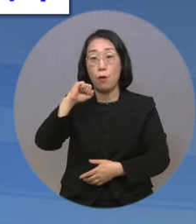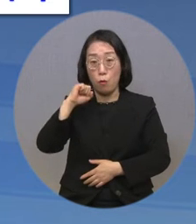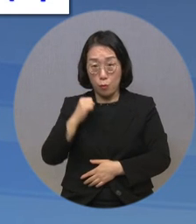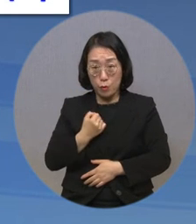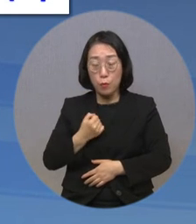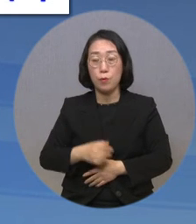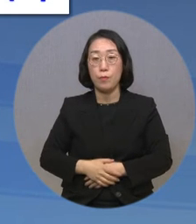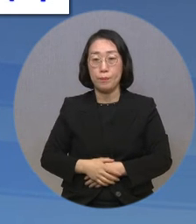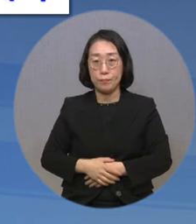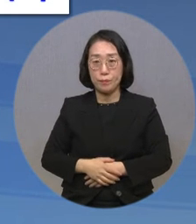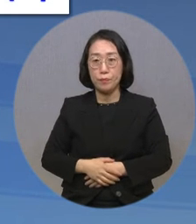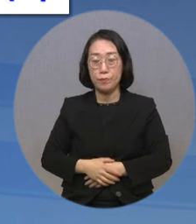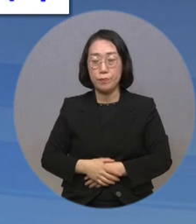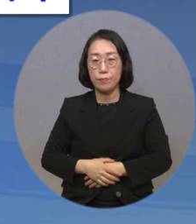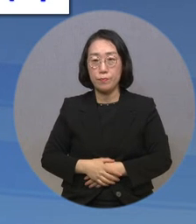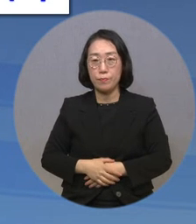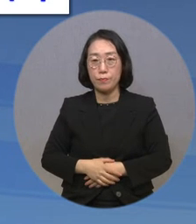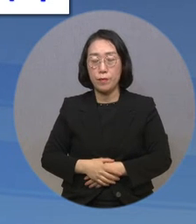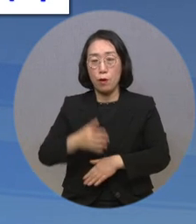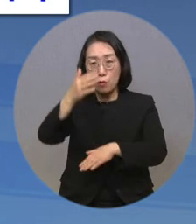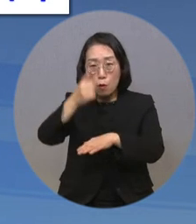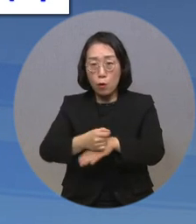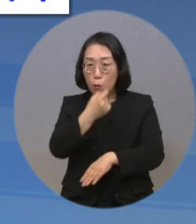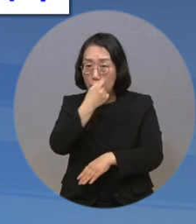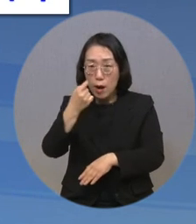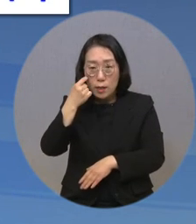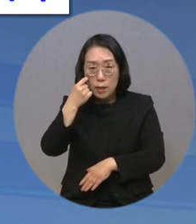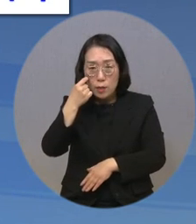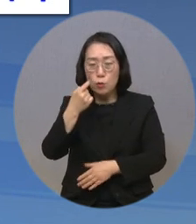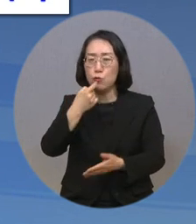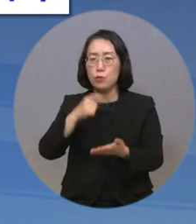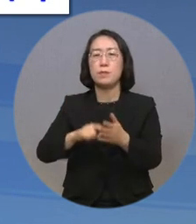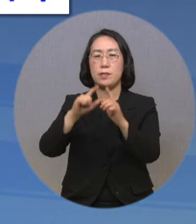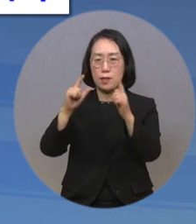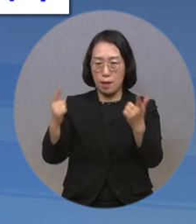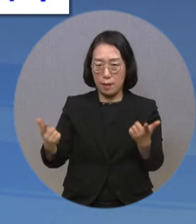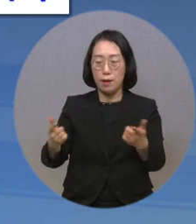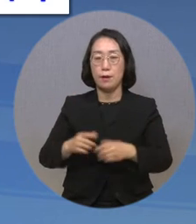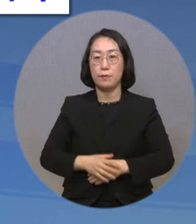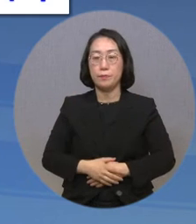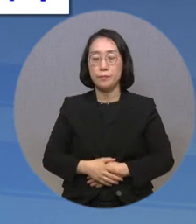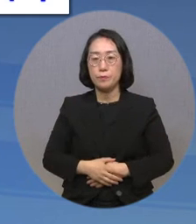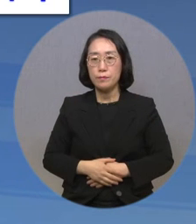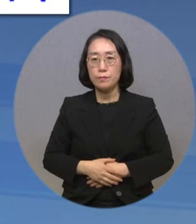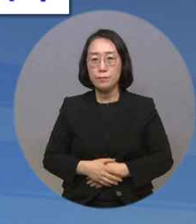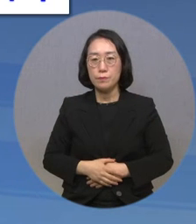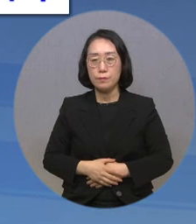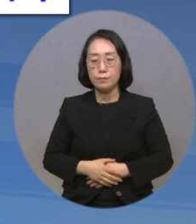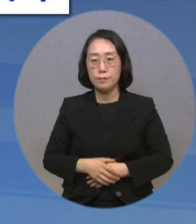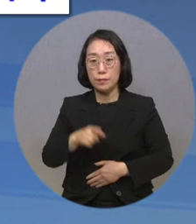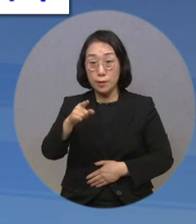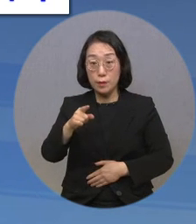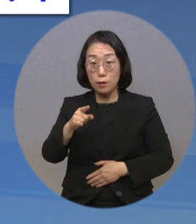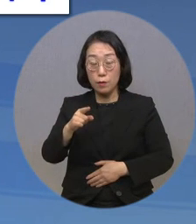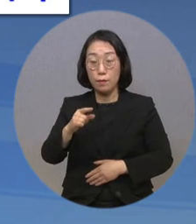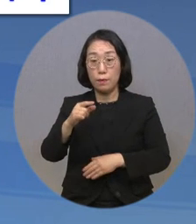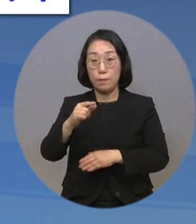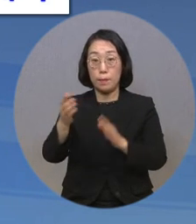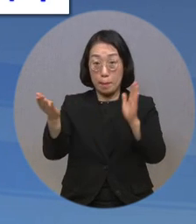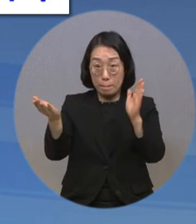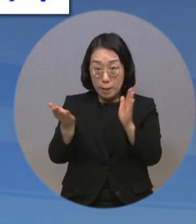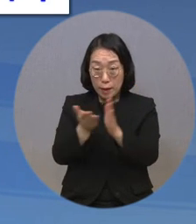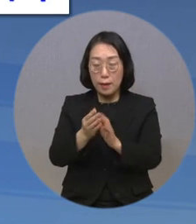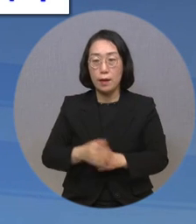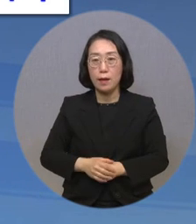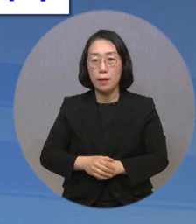설명서만으로 사용법을 이해하고 결과를 확인하는 데 어려움을 겪는 상황입니다. 이러한 현장의 필요에 따라